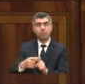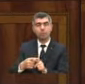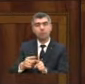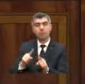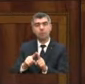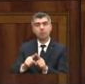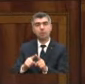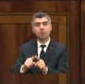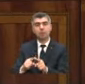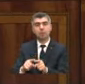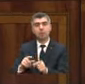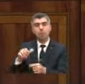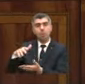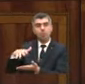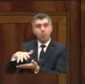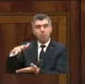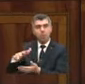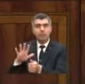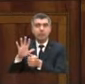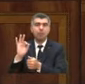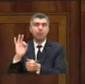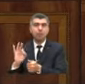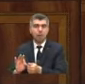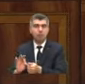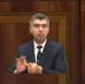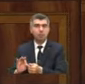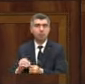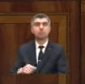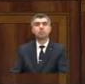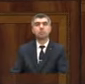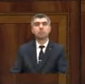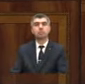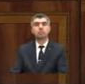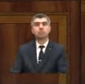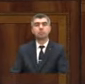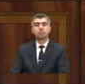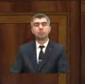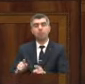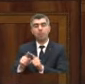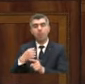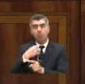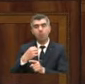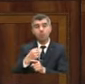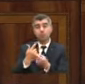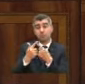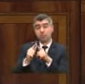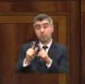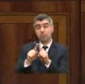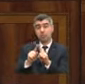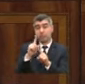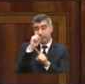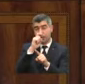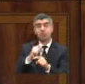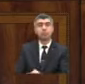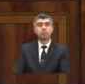ديال البيطان كيوصل 6% تقريبا من الناتج الداخلي الخام، وهذا قليل جدا إذا قارنا مع المينا ومع الاوسيديو اللي اكثر بكثير من هذه